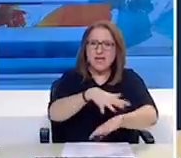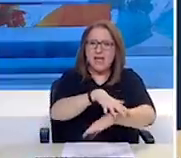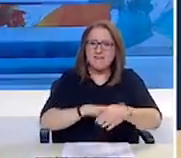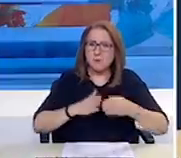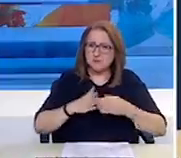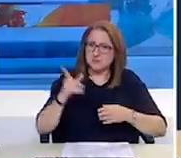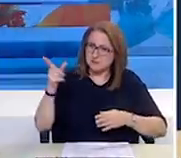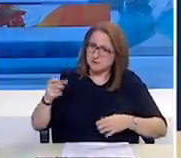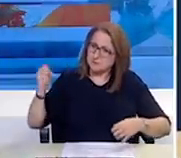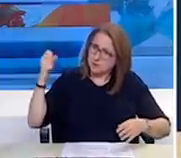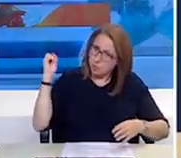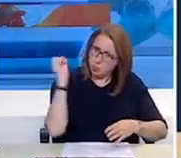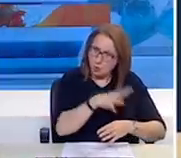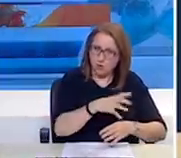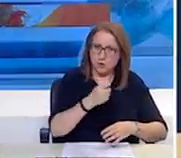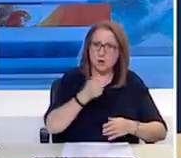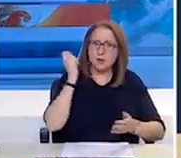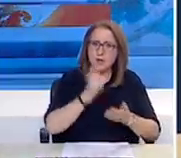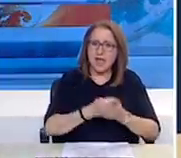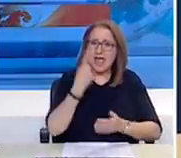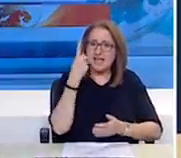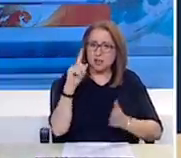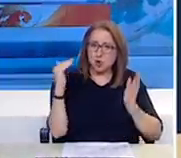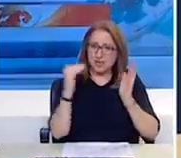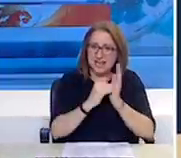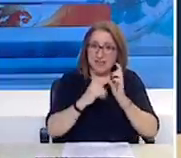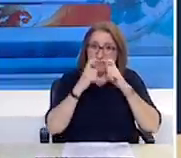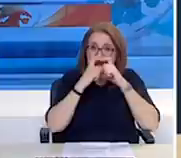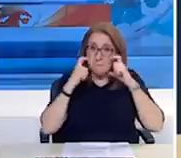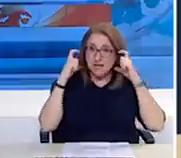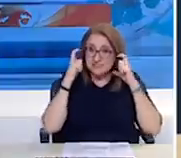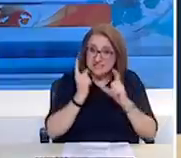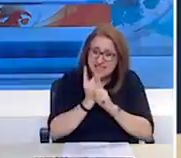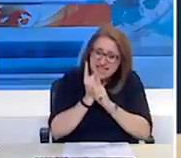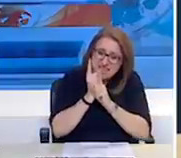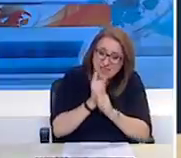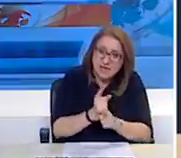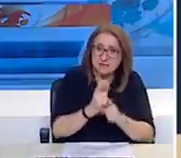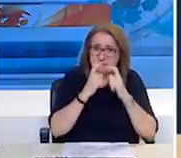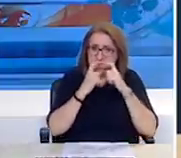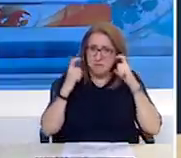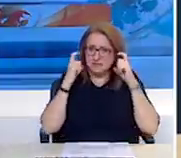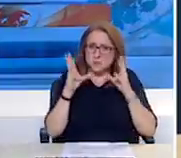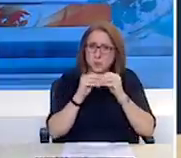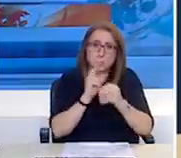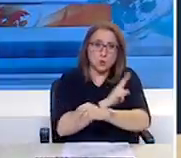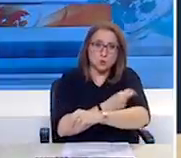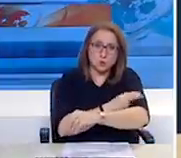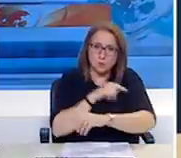προμηθευτούμε 100.000 ειδικές μάσκες που είναι εξαιρετικά δυσέβρετες στη σημερινή παγκόσμια αγορά υγειονομικού